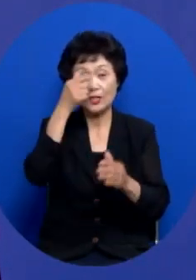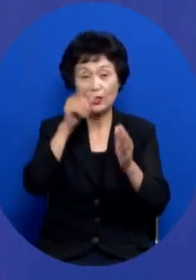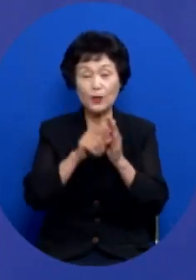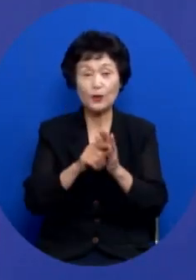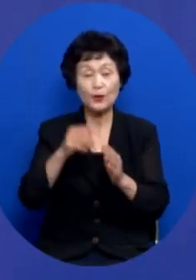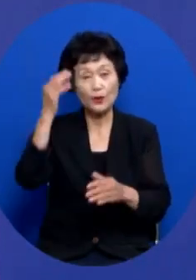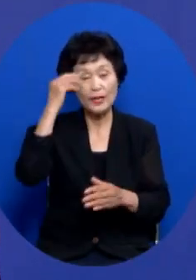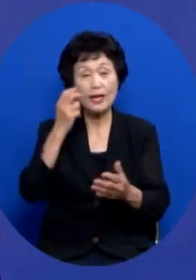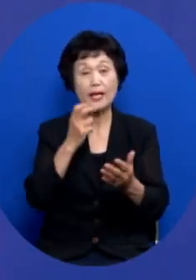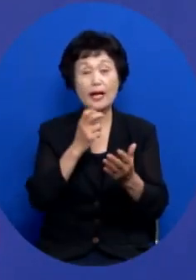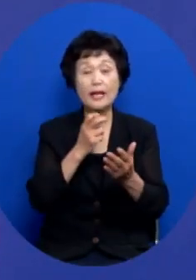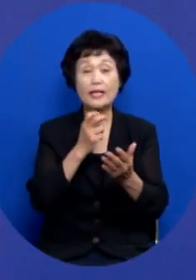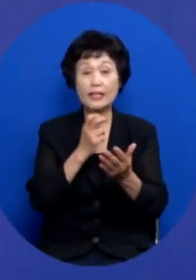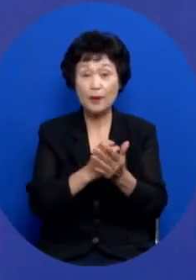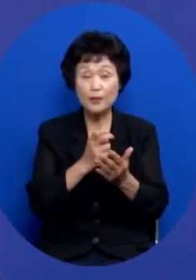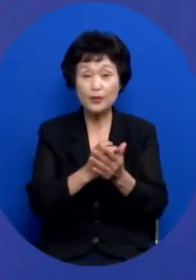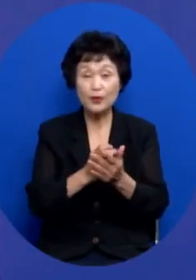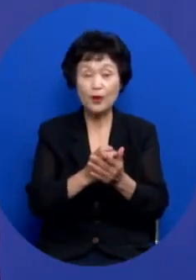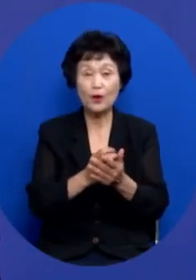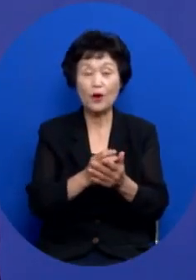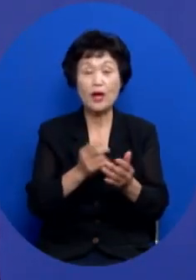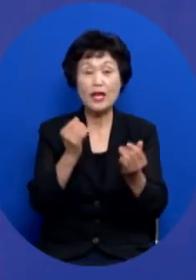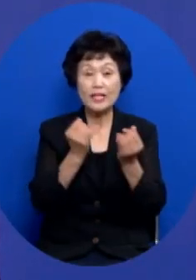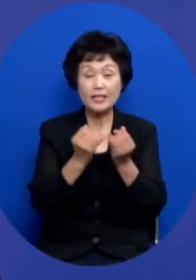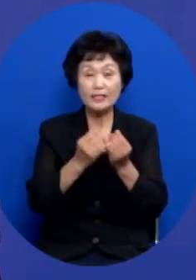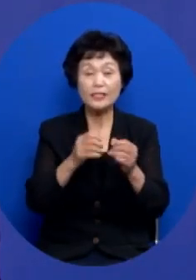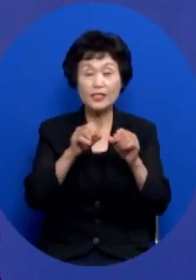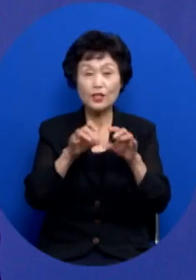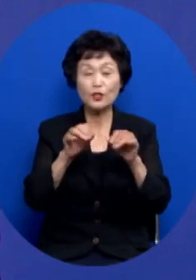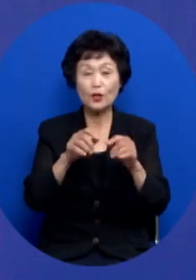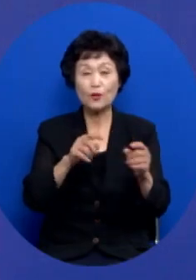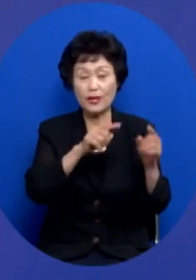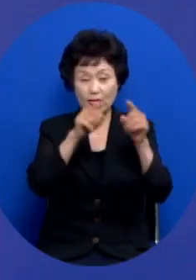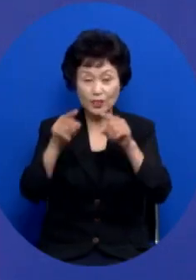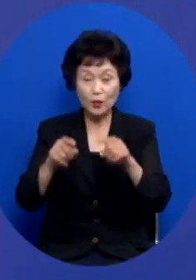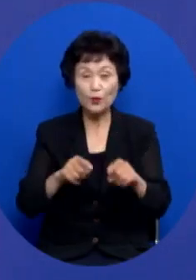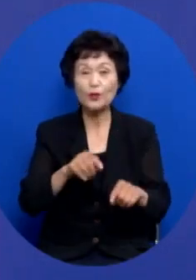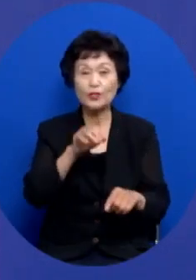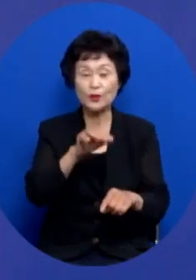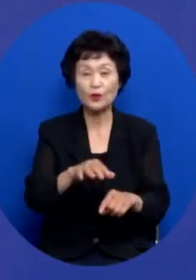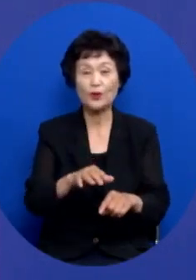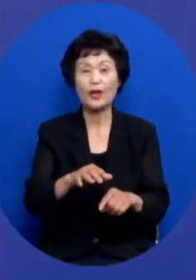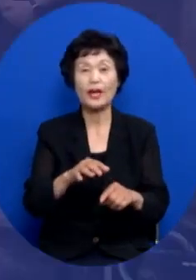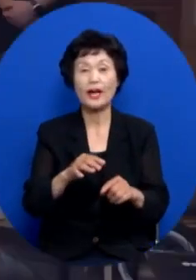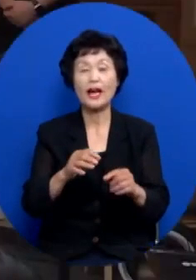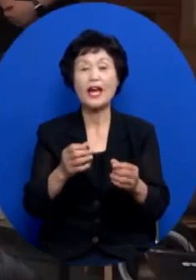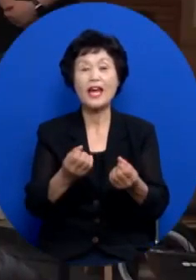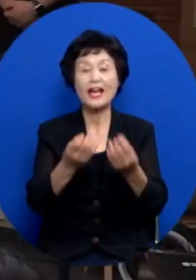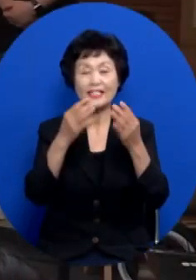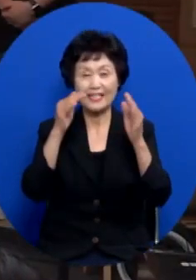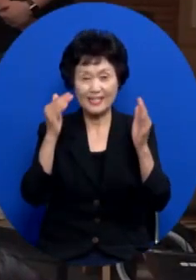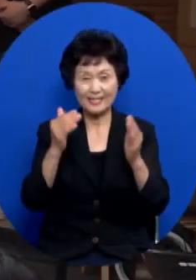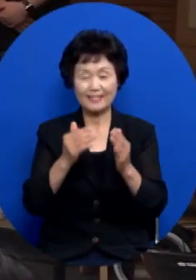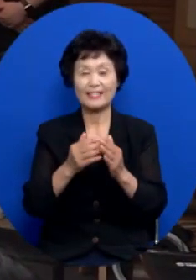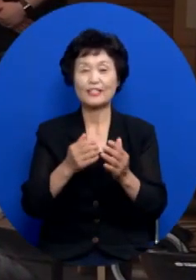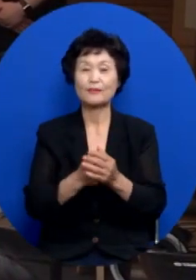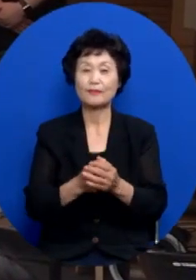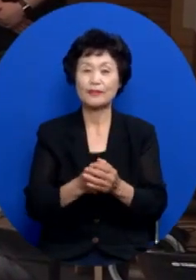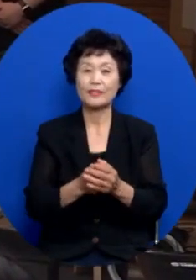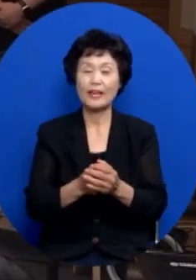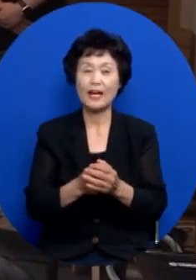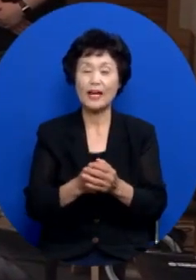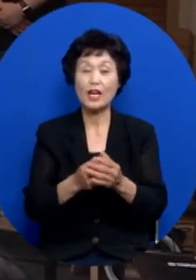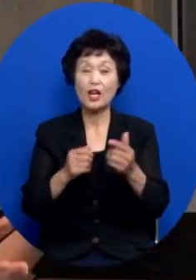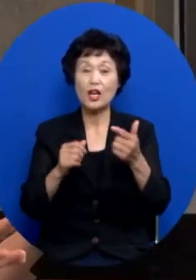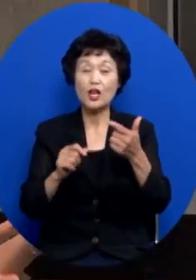기독교대한감리회 여선교회 전국연합회가 해외 선교사 자녀 모국 방문 프로그램을 마무리했습니다. 지난